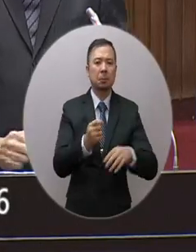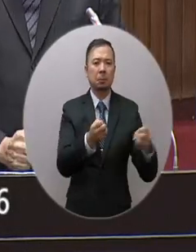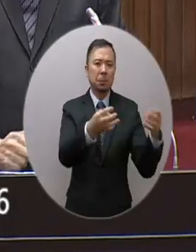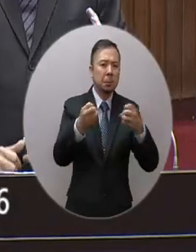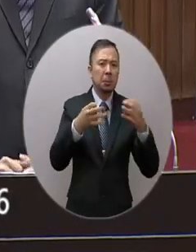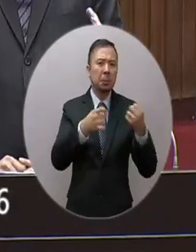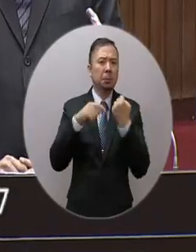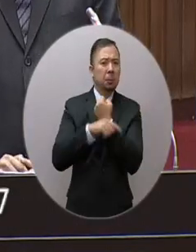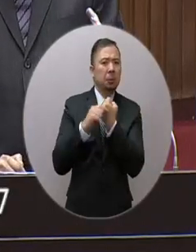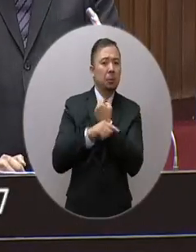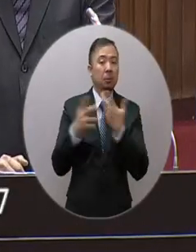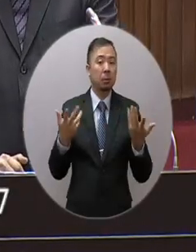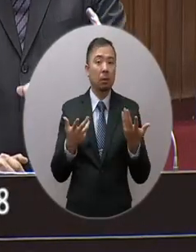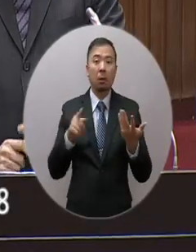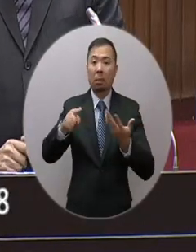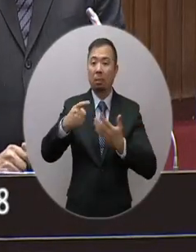吗？